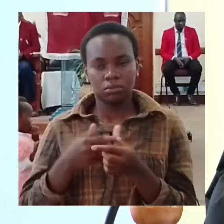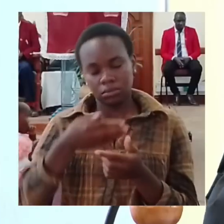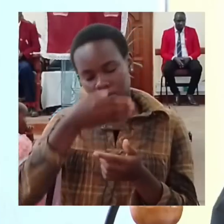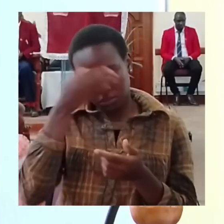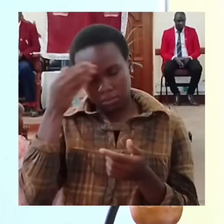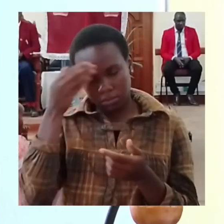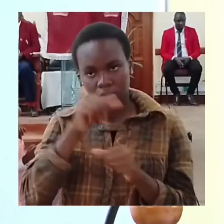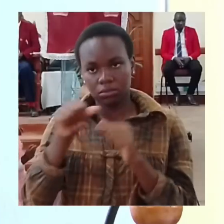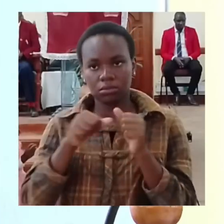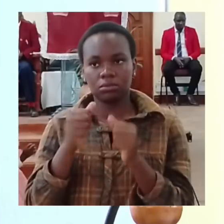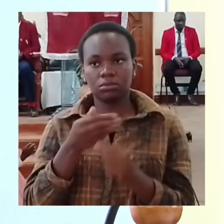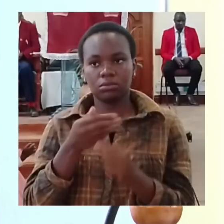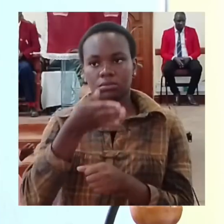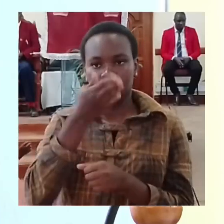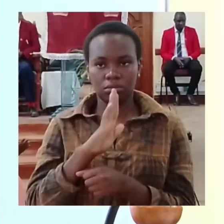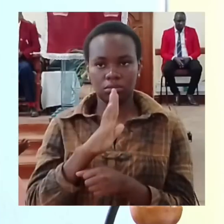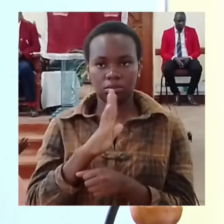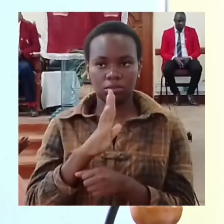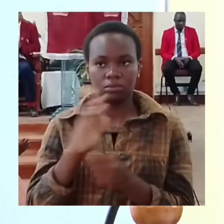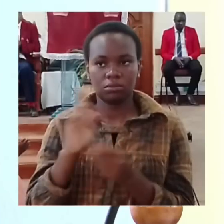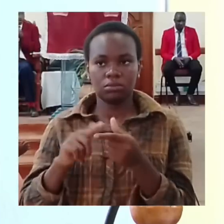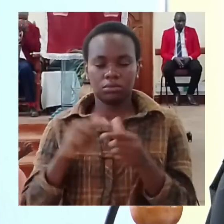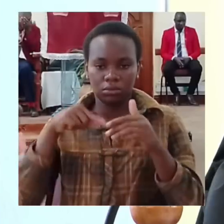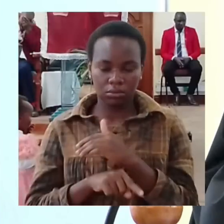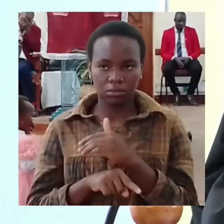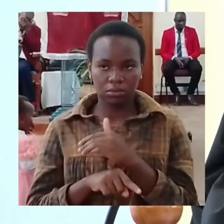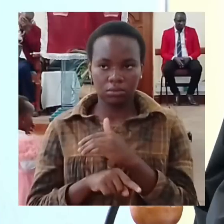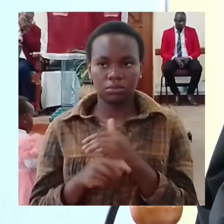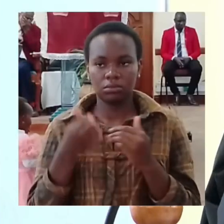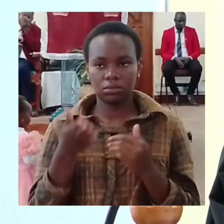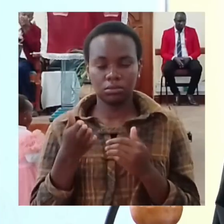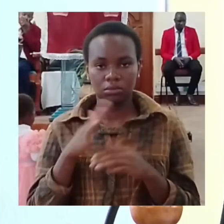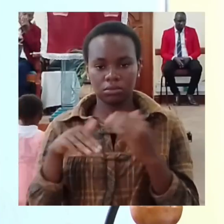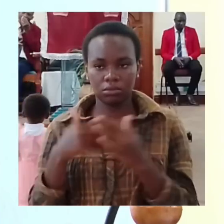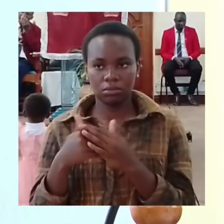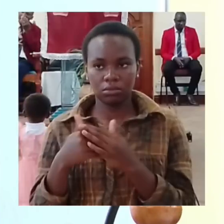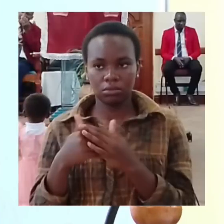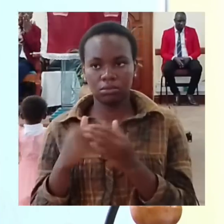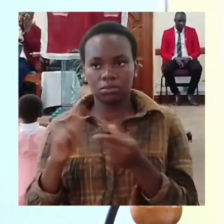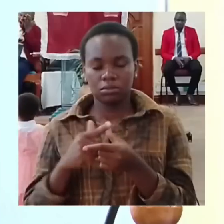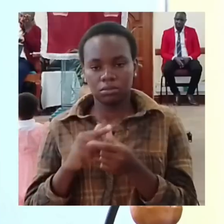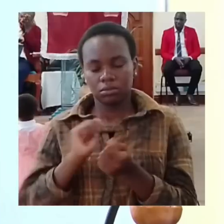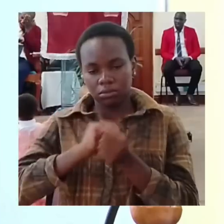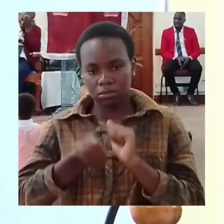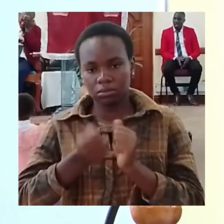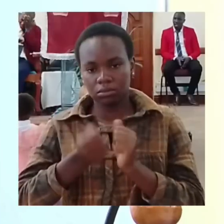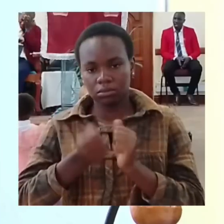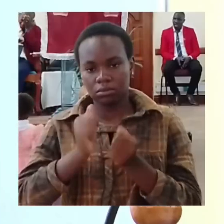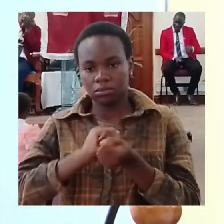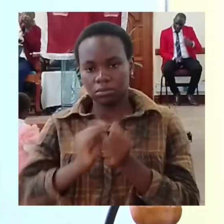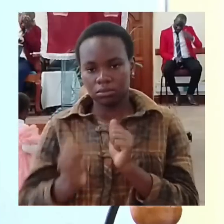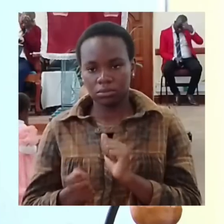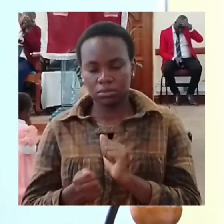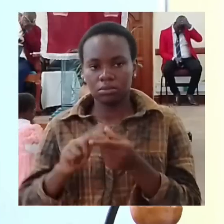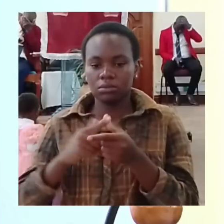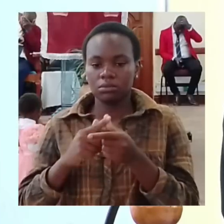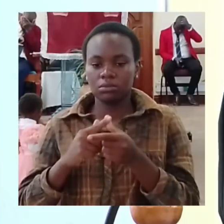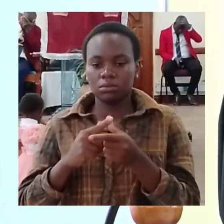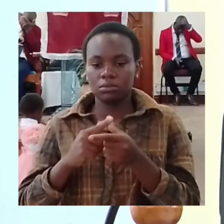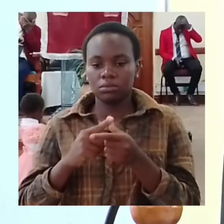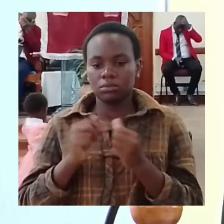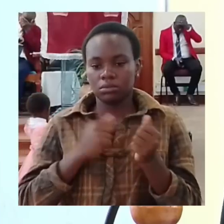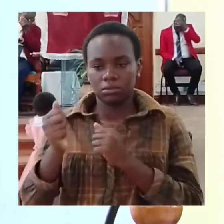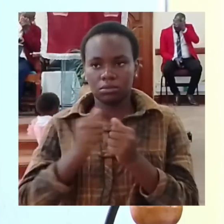kũriganĩrwo nĩ Ngai, ũkaingĩra handũ-inĩ ha Ngai, ũkahana Nebukadineza thutha wake kũhũra ciana